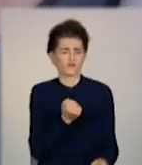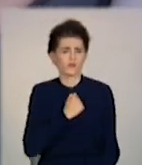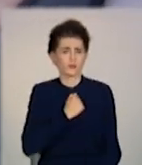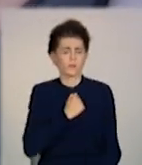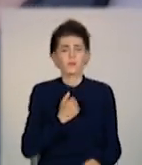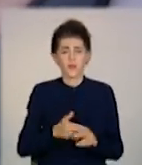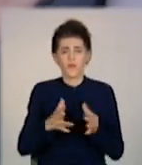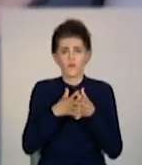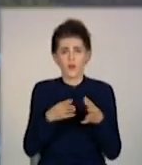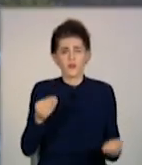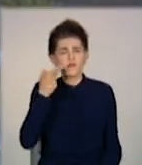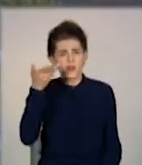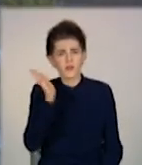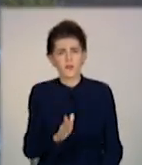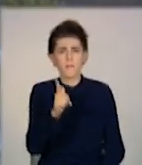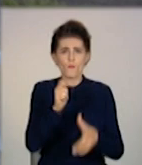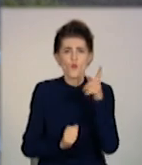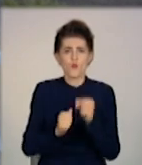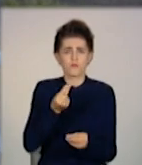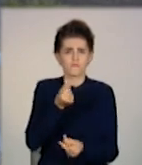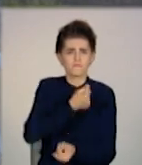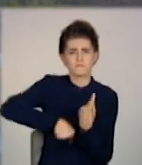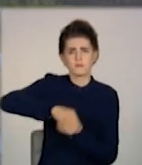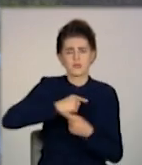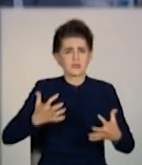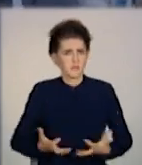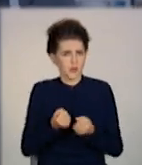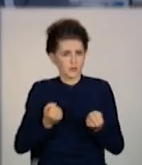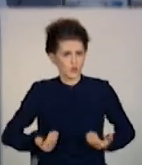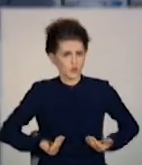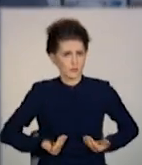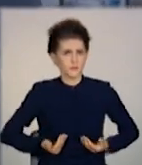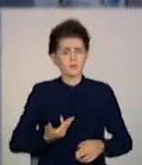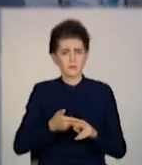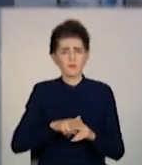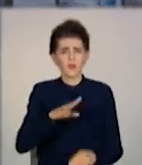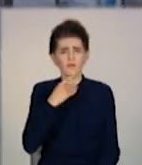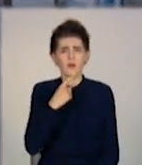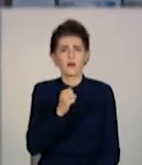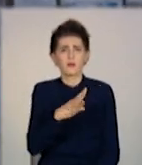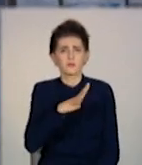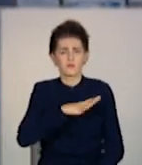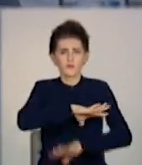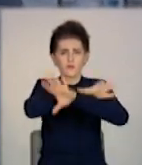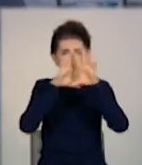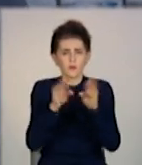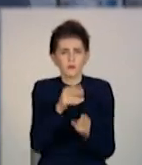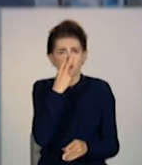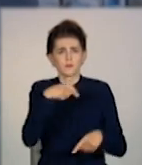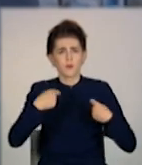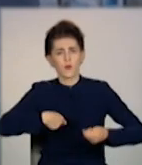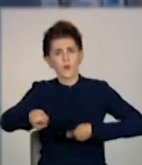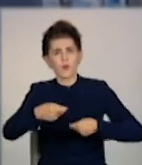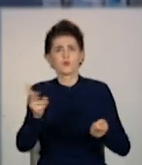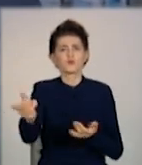молока навесні єдиний дохід місцевих, зазначає сільський голова. У нас охвачено зборщиками, які